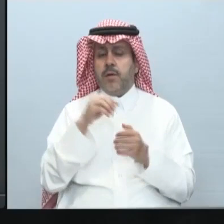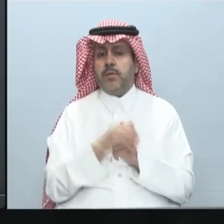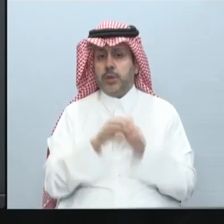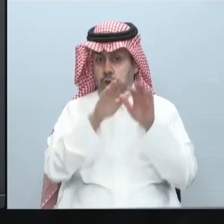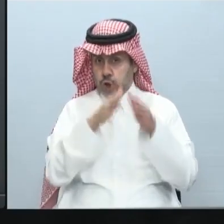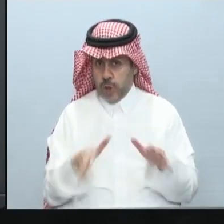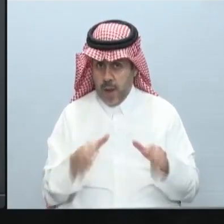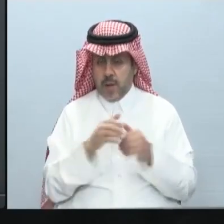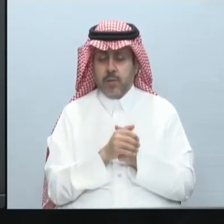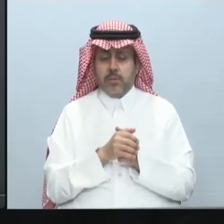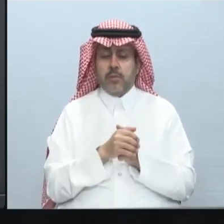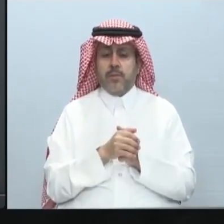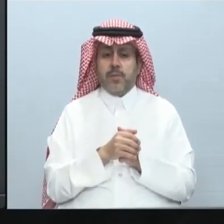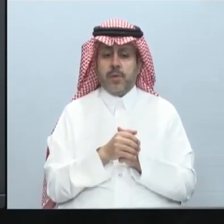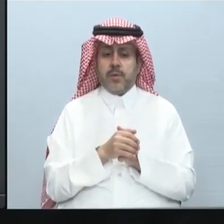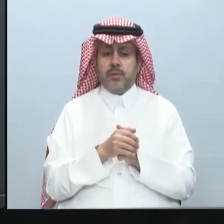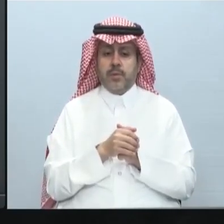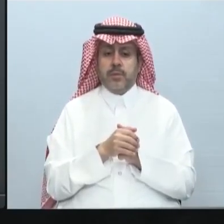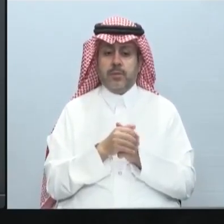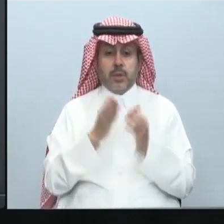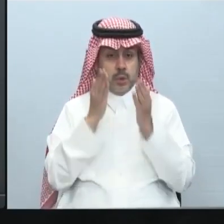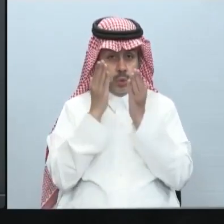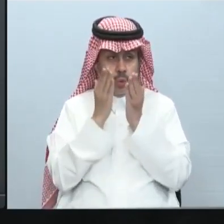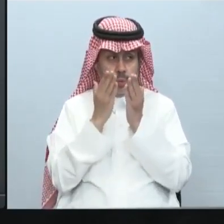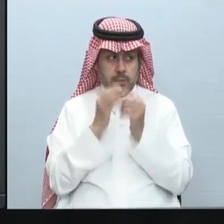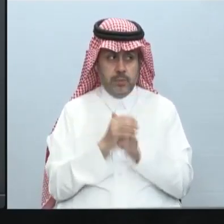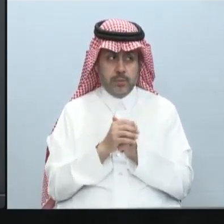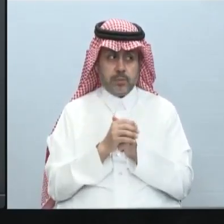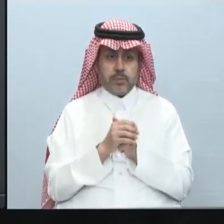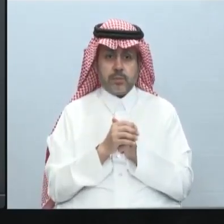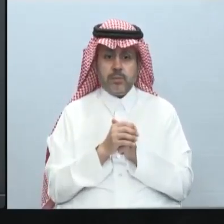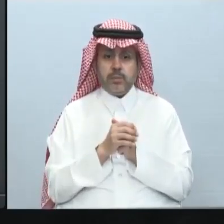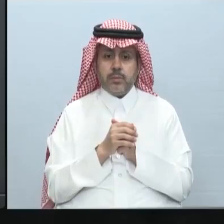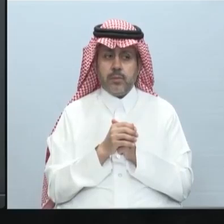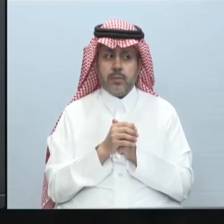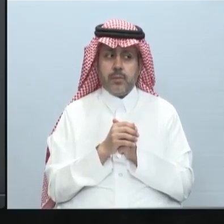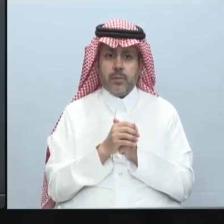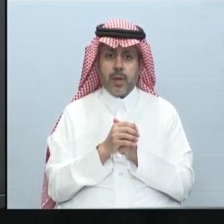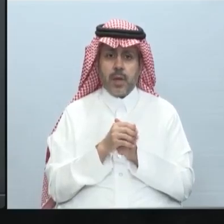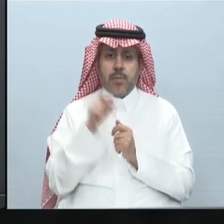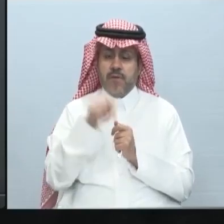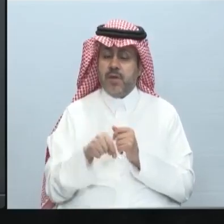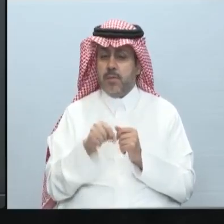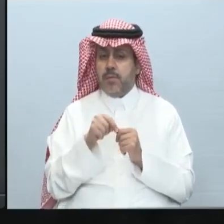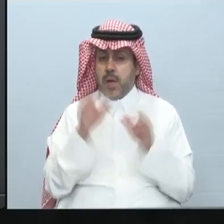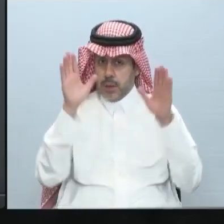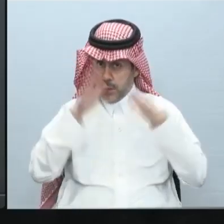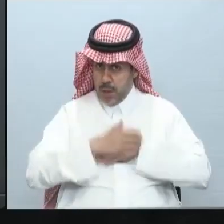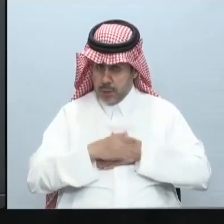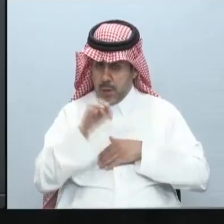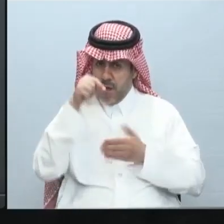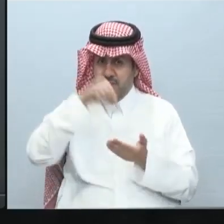الحج اغلبه هذه العباده العظيمه وهي الدعاء ك كما في الصلاه فالصلاه